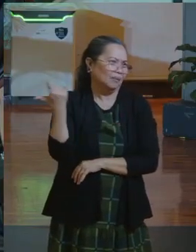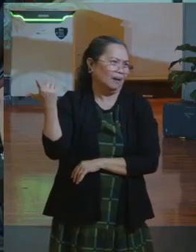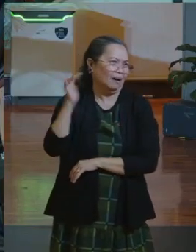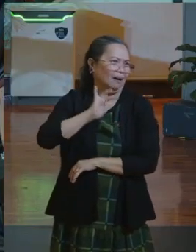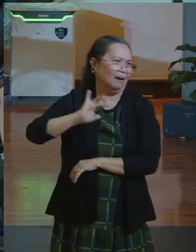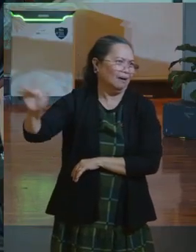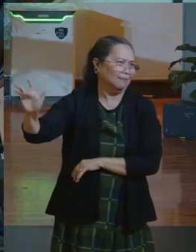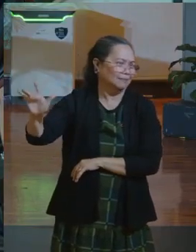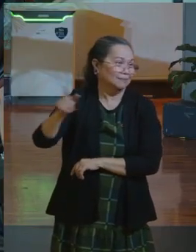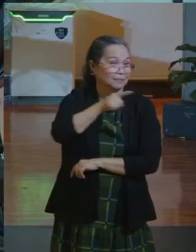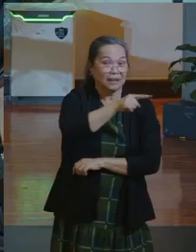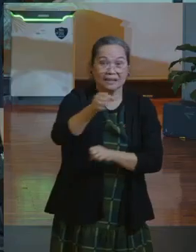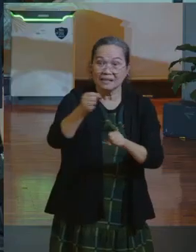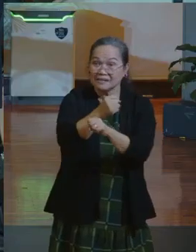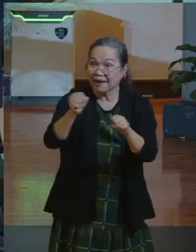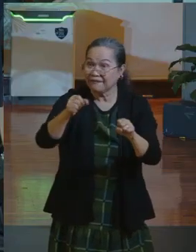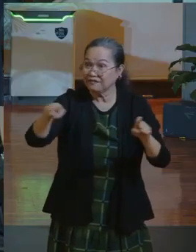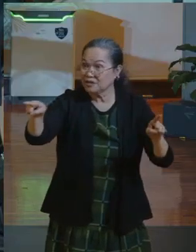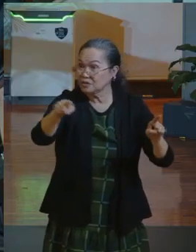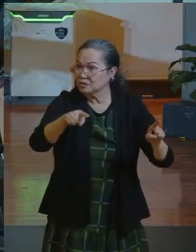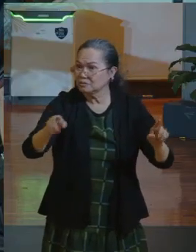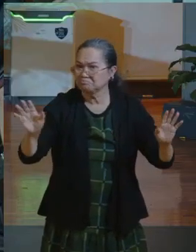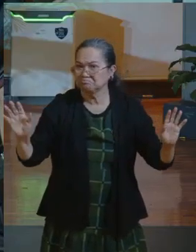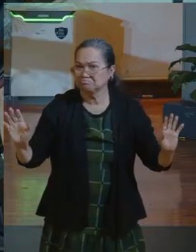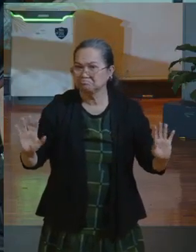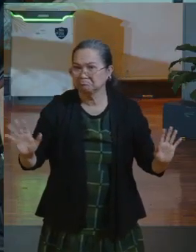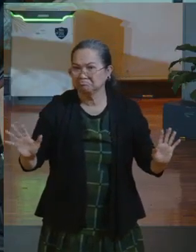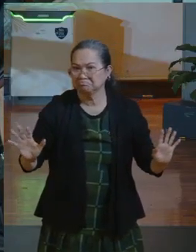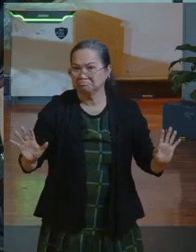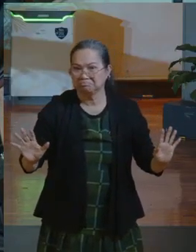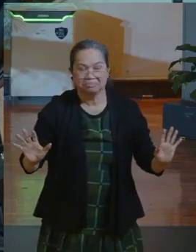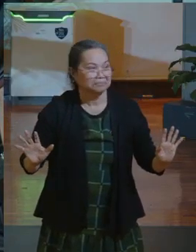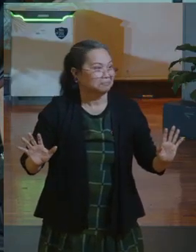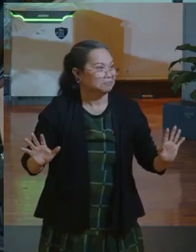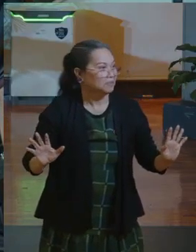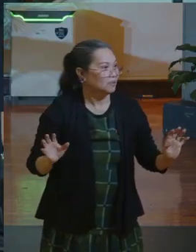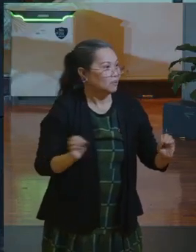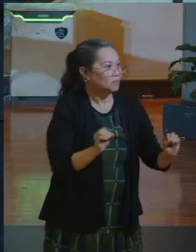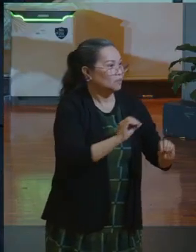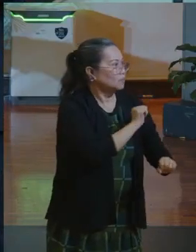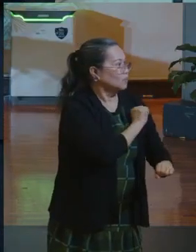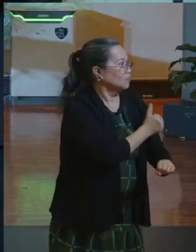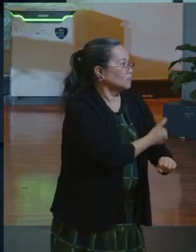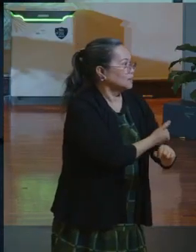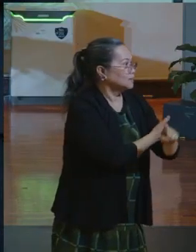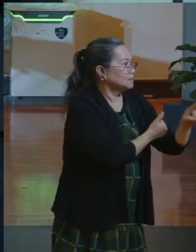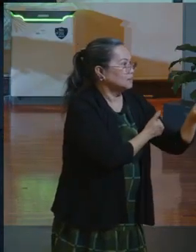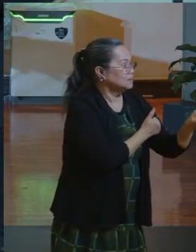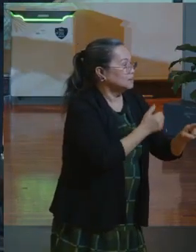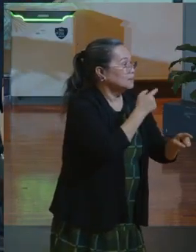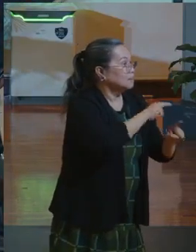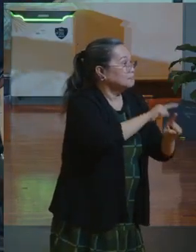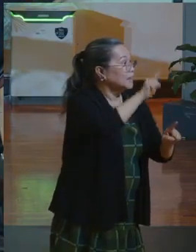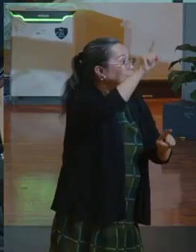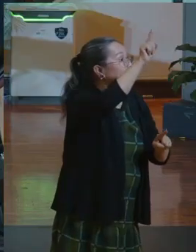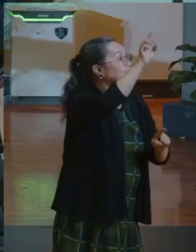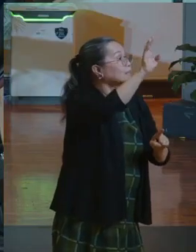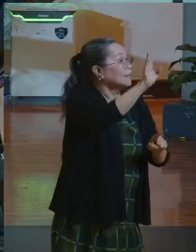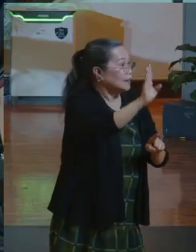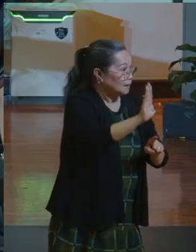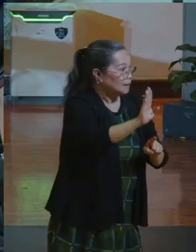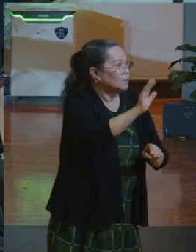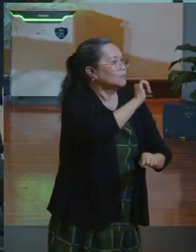na iligtas kayo. Wala po kaming otoridad, kundi ang otoridad na